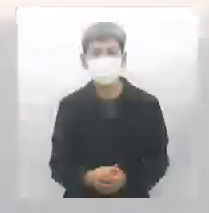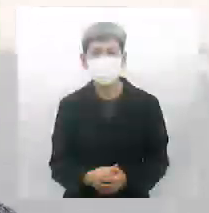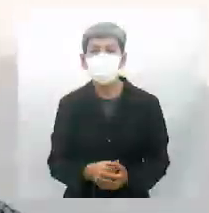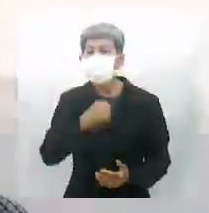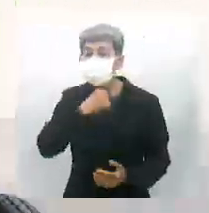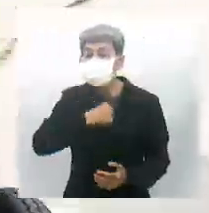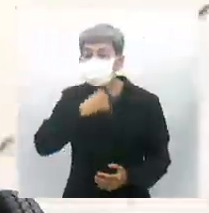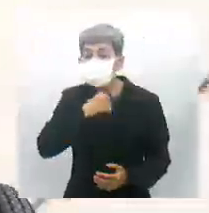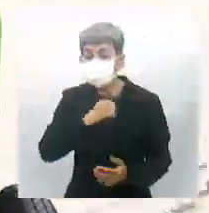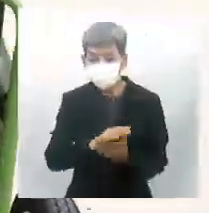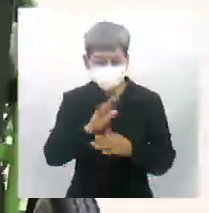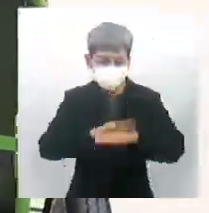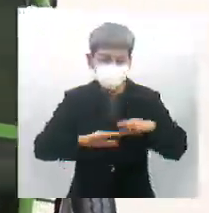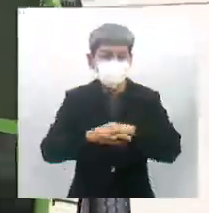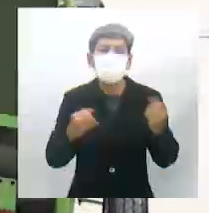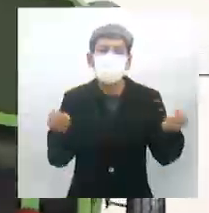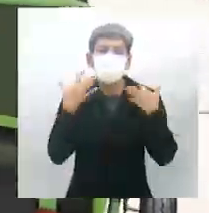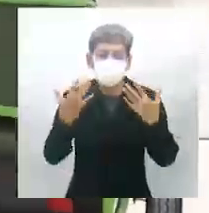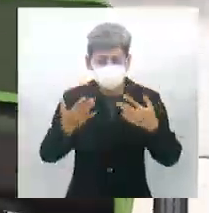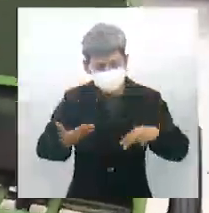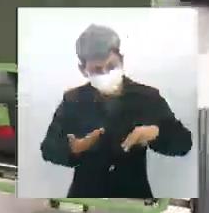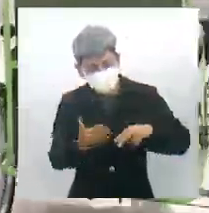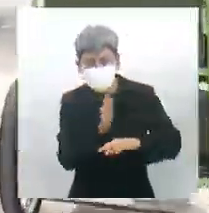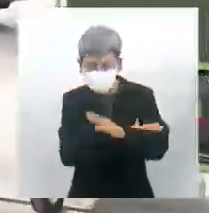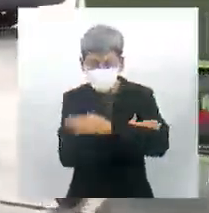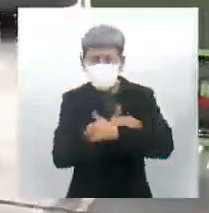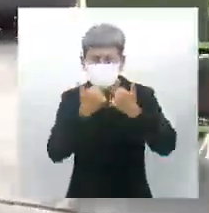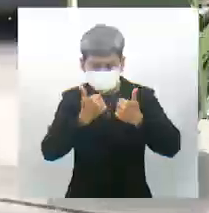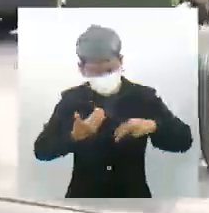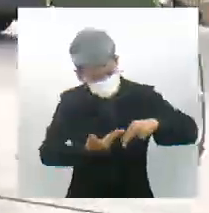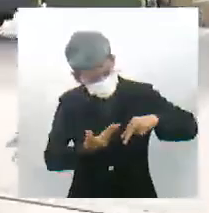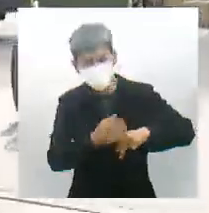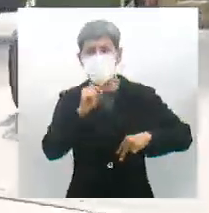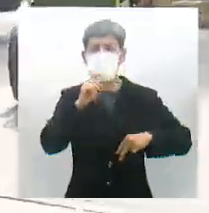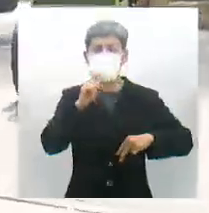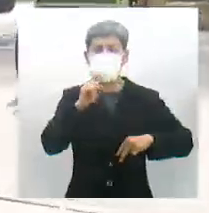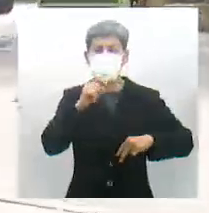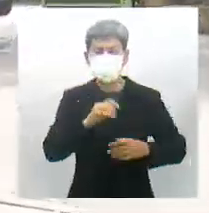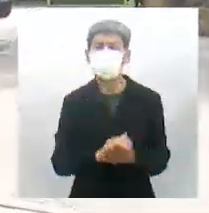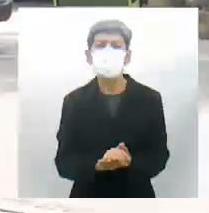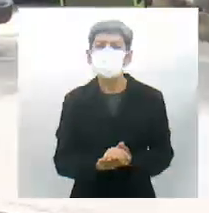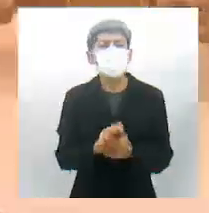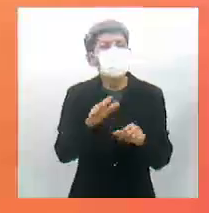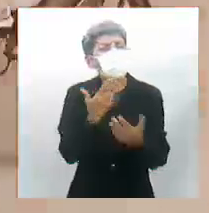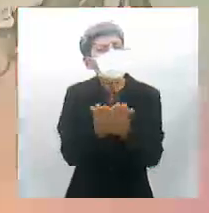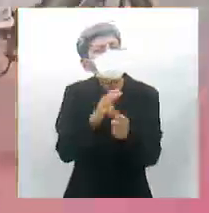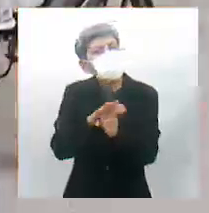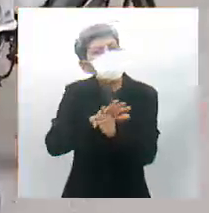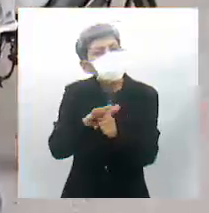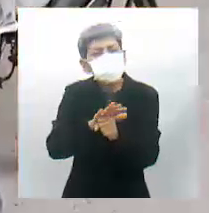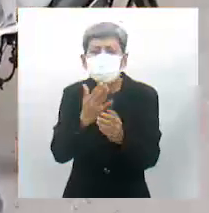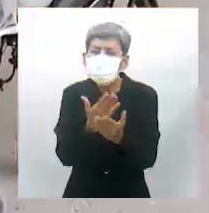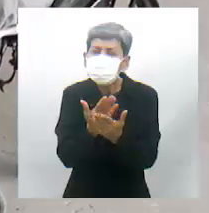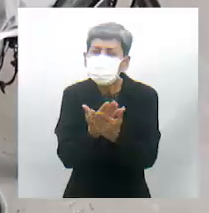อายุเขามือเขายังมีแรงแต่ขาเขาไม่มีแรง โอ้อย่างนี้คันหนึ่งแพงไหมครับ ก็ไม่แพงหรอกครับ เท่าไหร่นะครับ